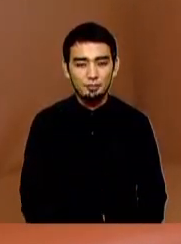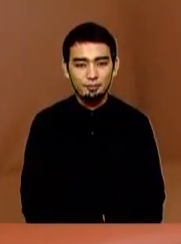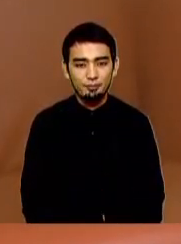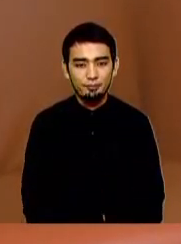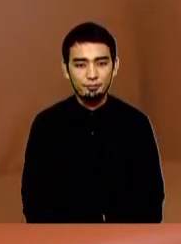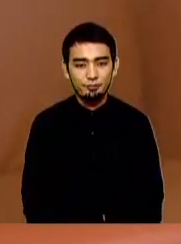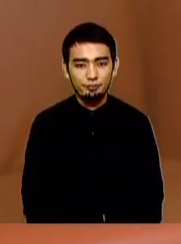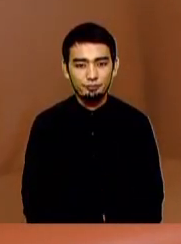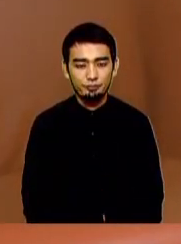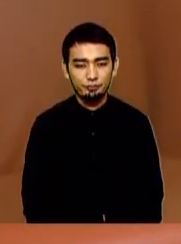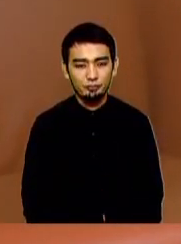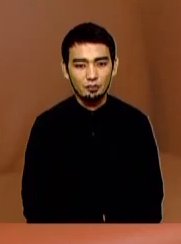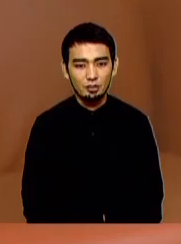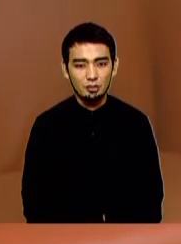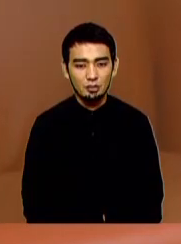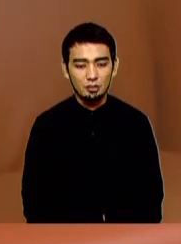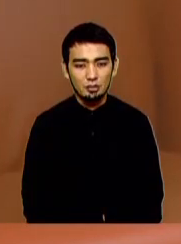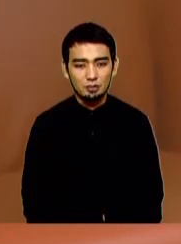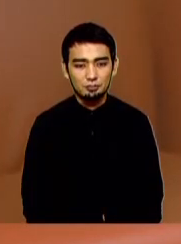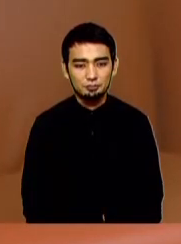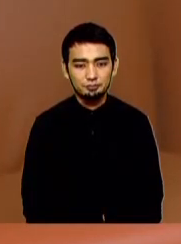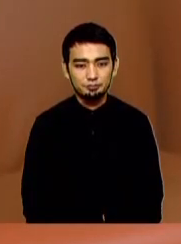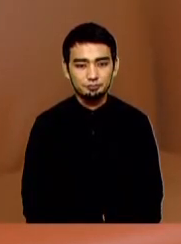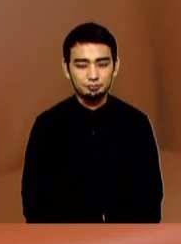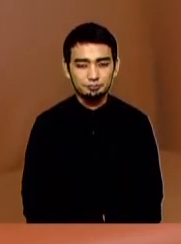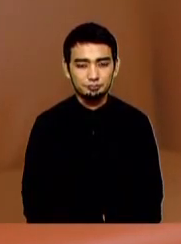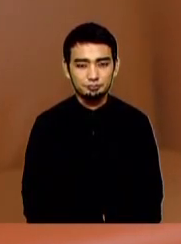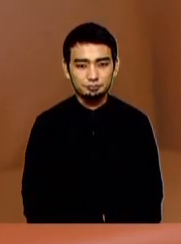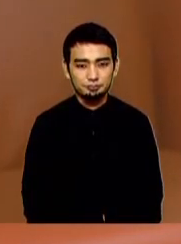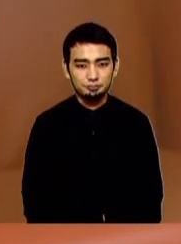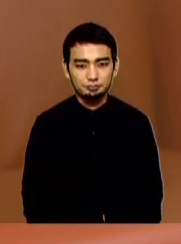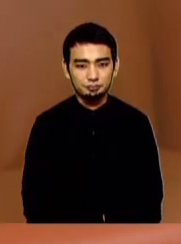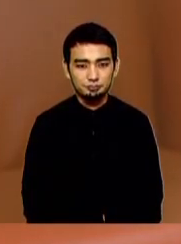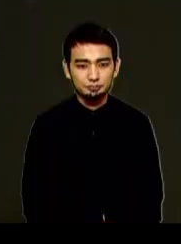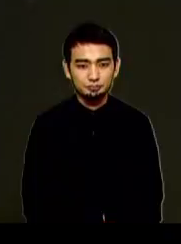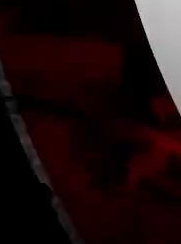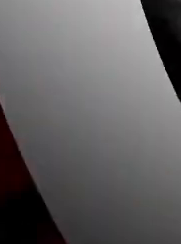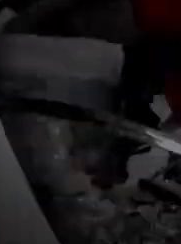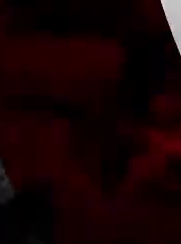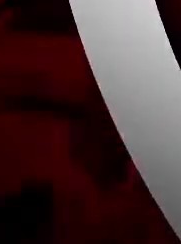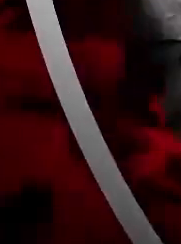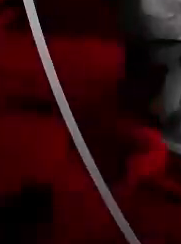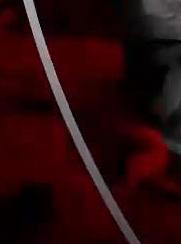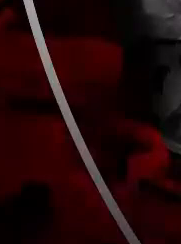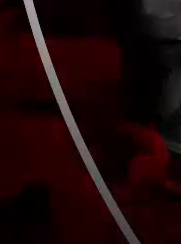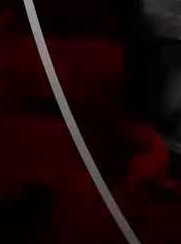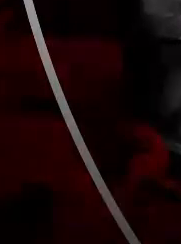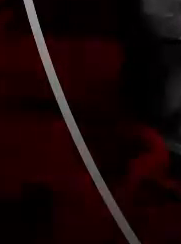Республикасының елшісіне полиция қызметкерлері хат жолдау керек еді. Жедел іздестіруді ұйымдастыру бойынша.